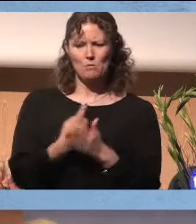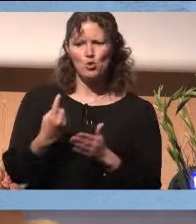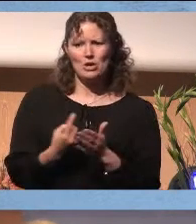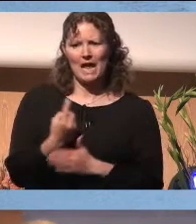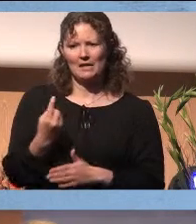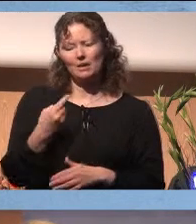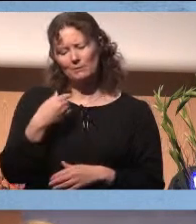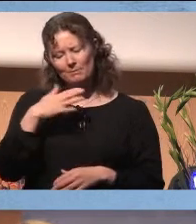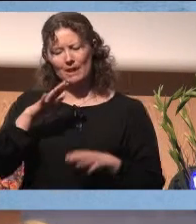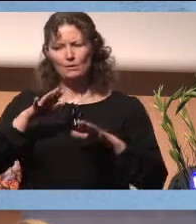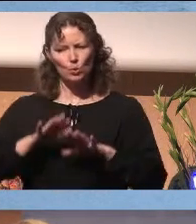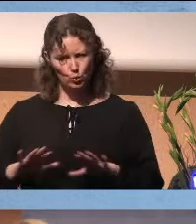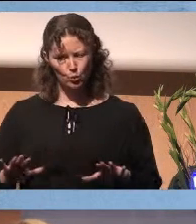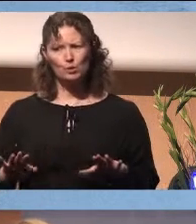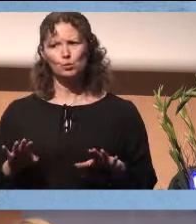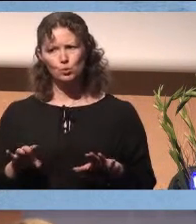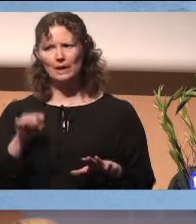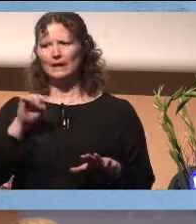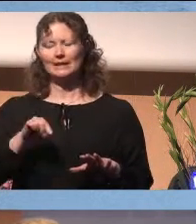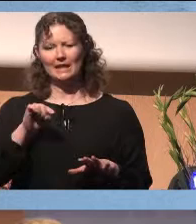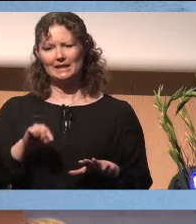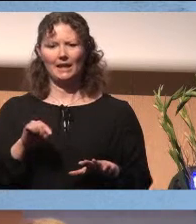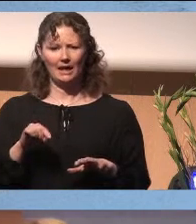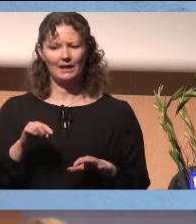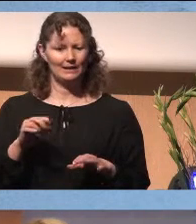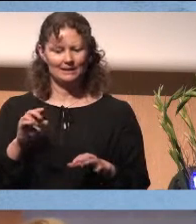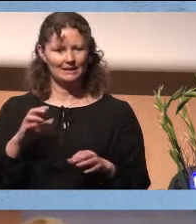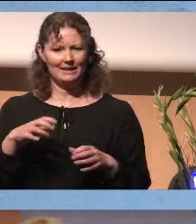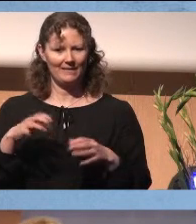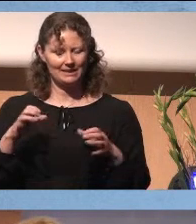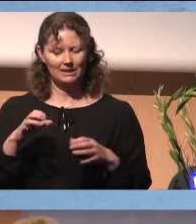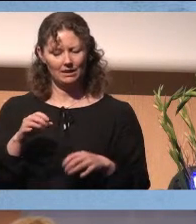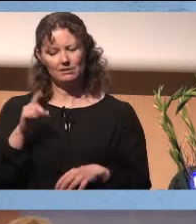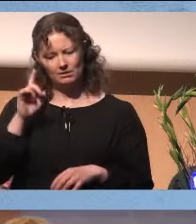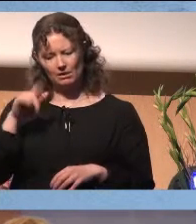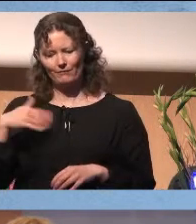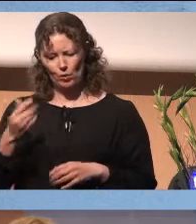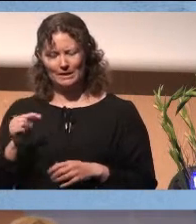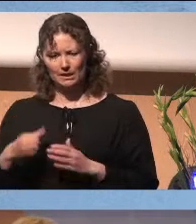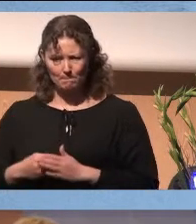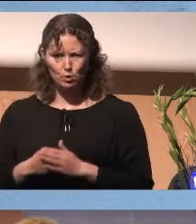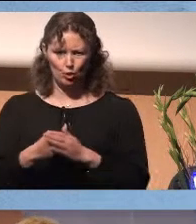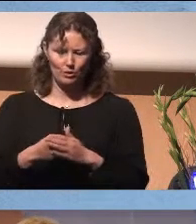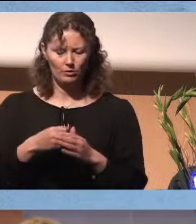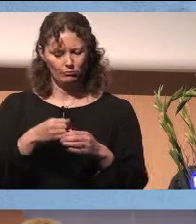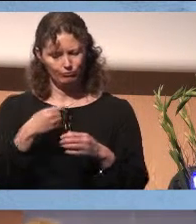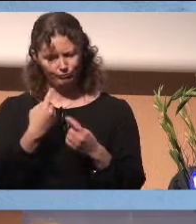og har blitt beroliget av at dette ikke verdens undergang, og får litt push på å gjøre sånn og sånn og sånn.